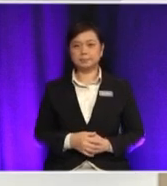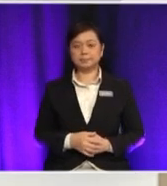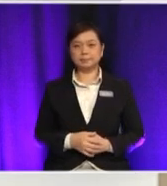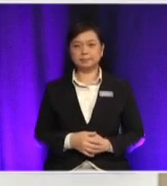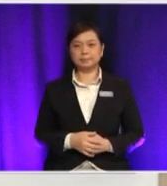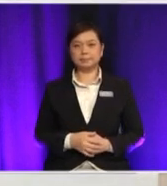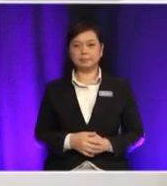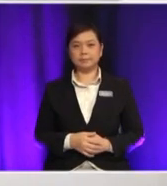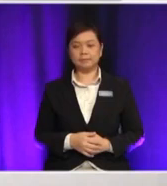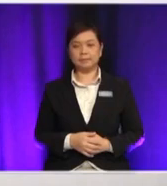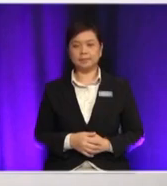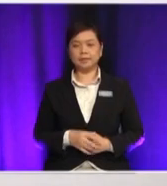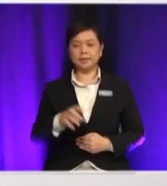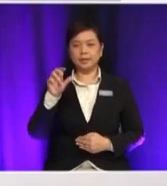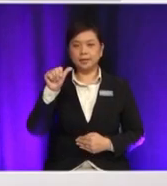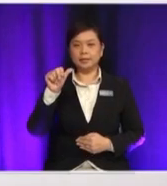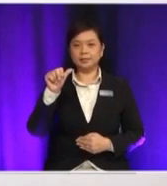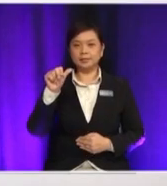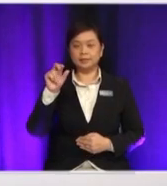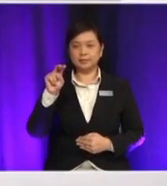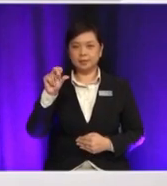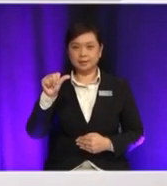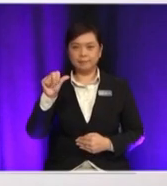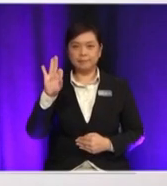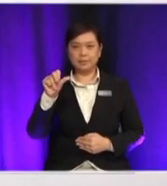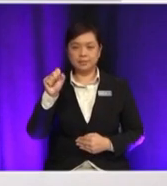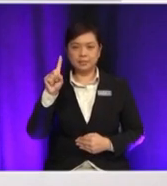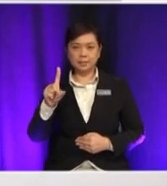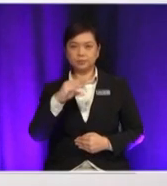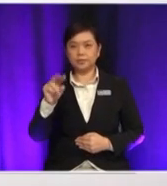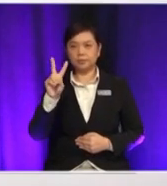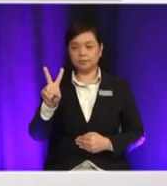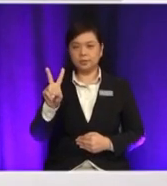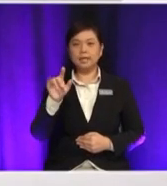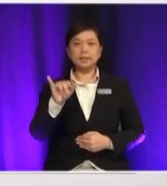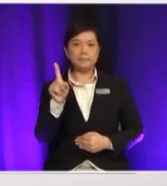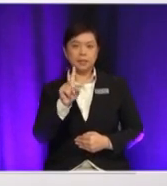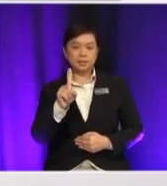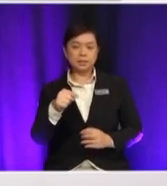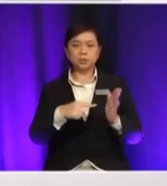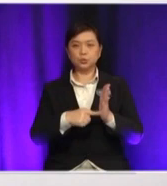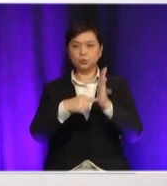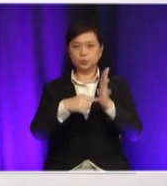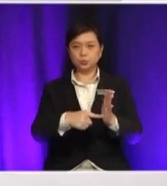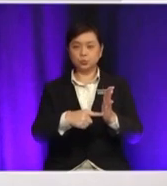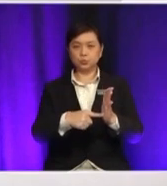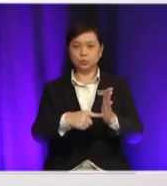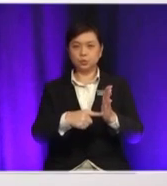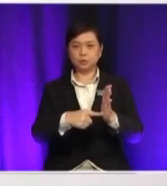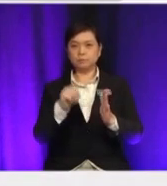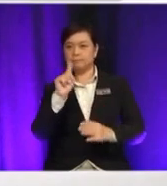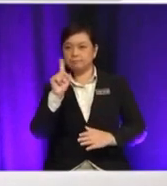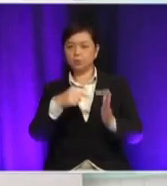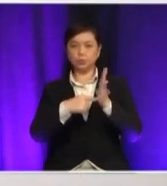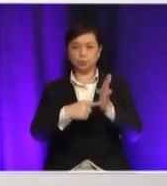betul dan Ana fasa 2 yang manakah menunjukkan anafasa 1